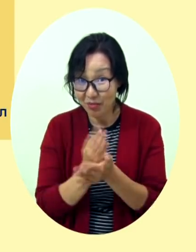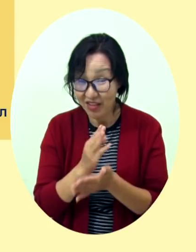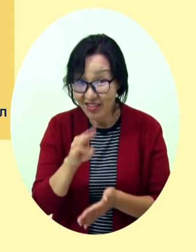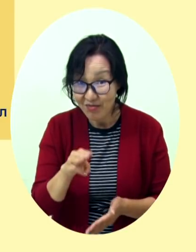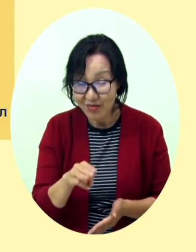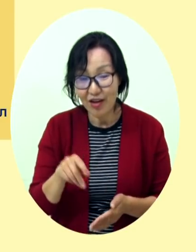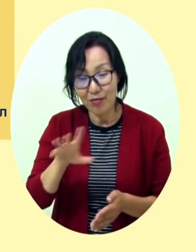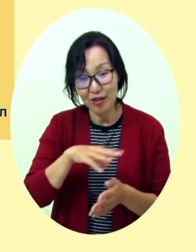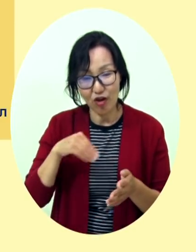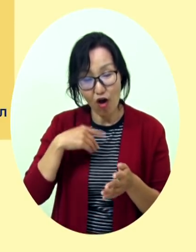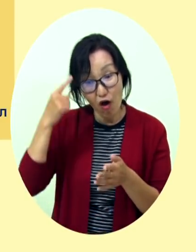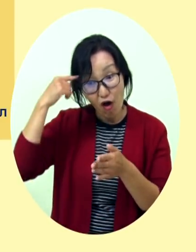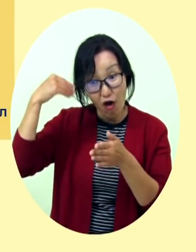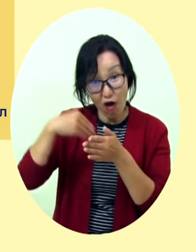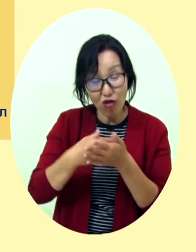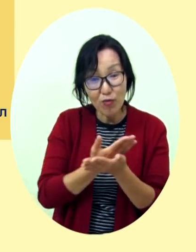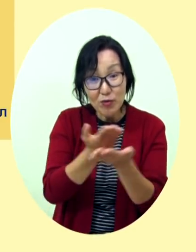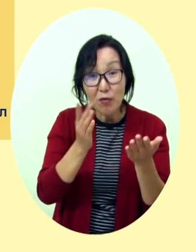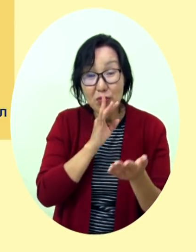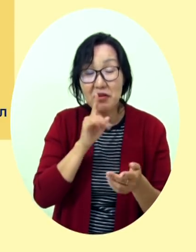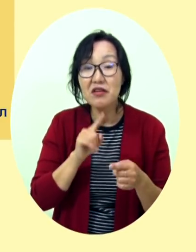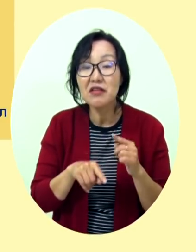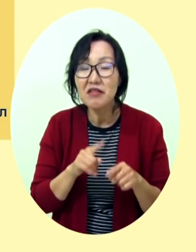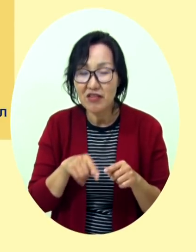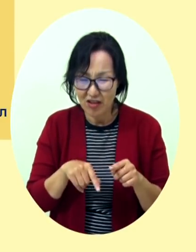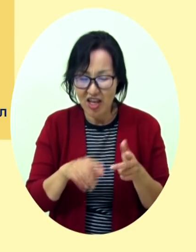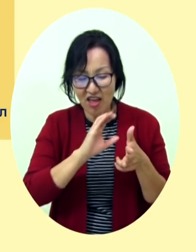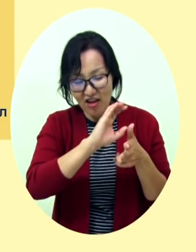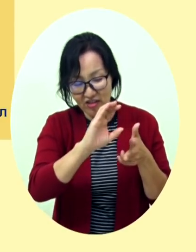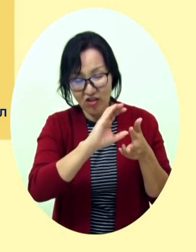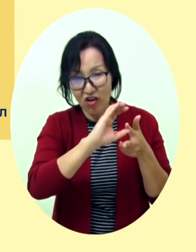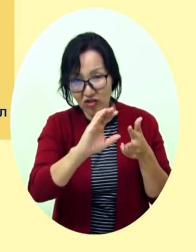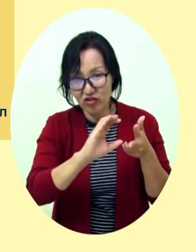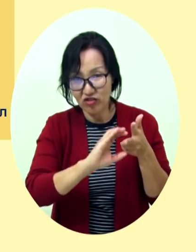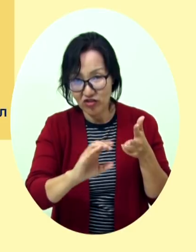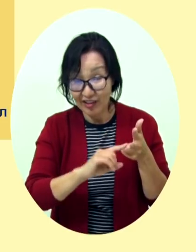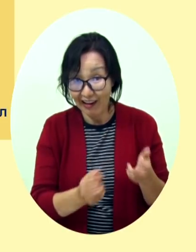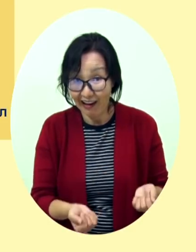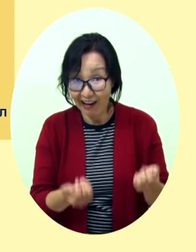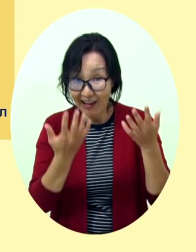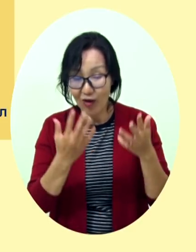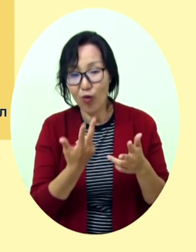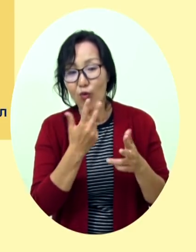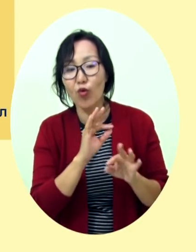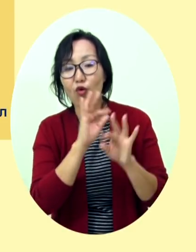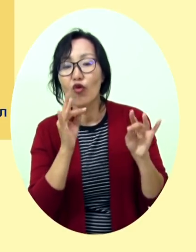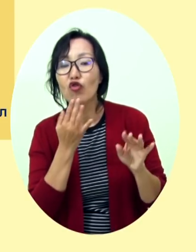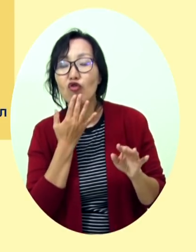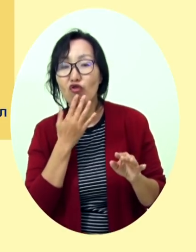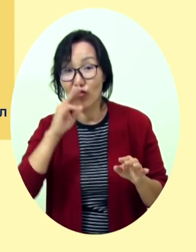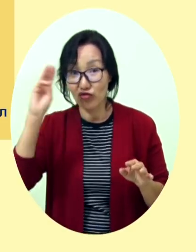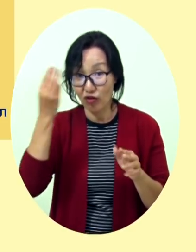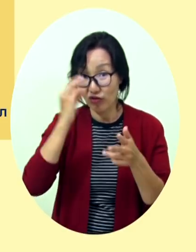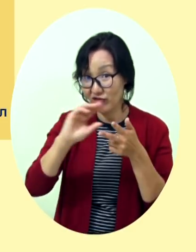үчжээ. Багш нь та бүхэнд ойлгомжтой байх хүднээс ихийг эхлэл гол төгсгөл гэсэн хэсгээ гарган 3